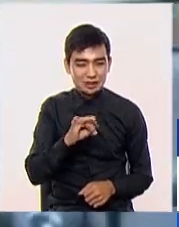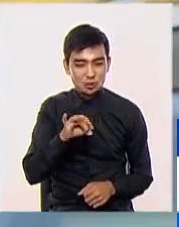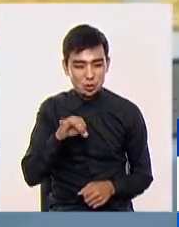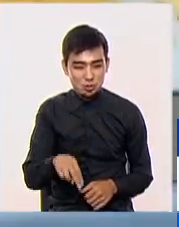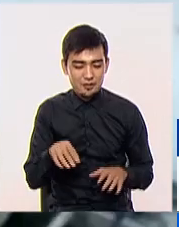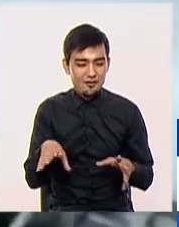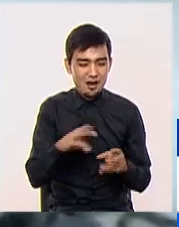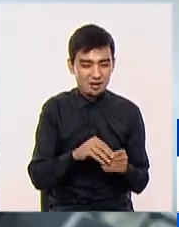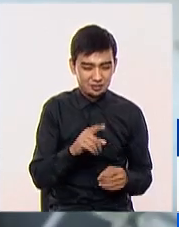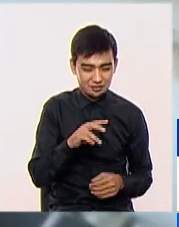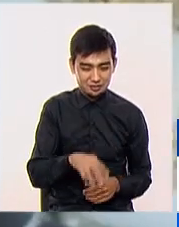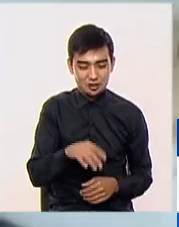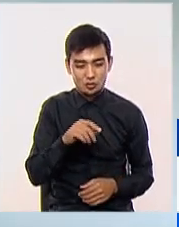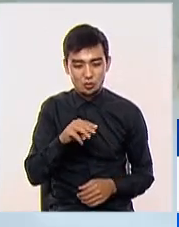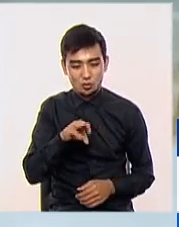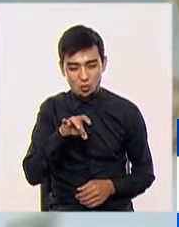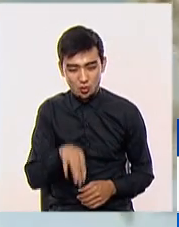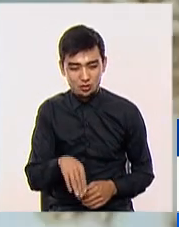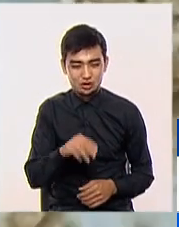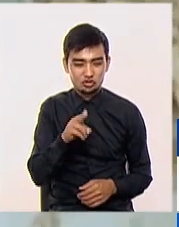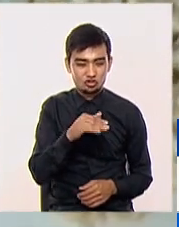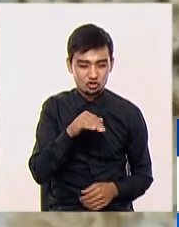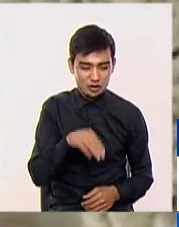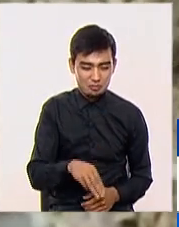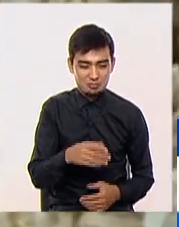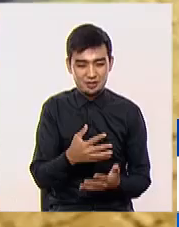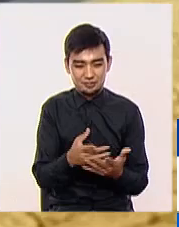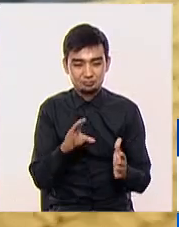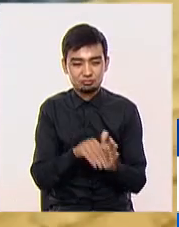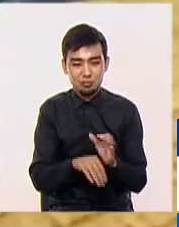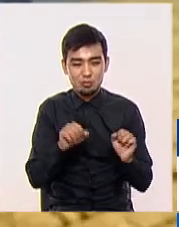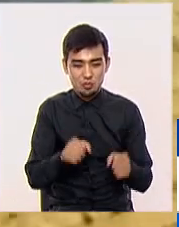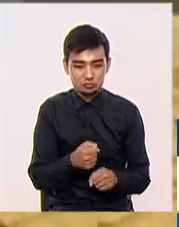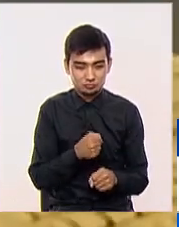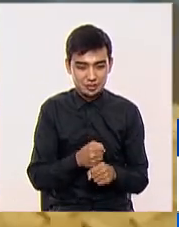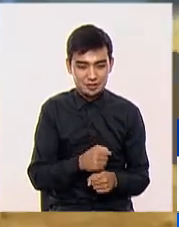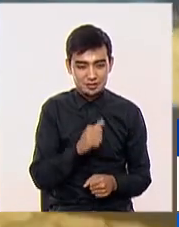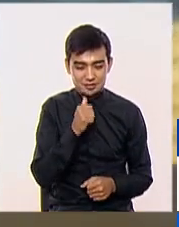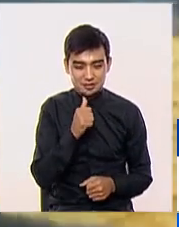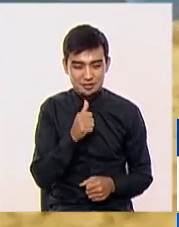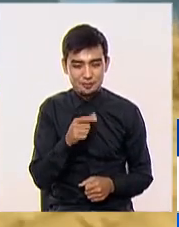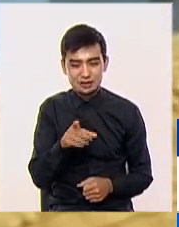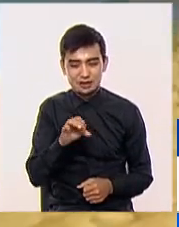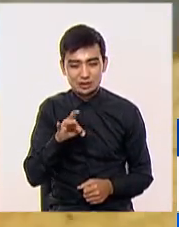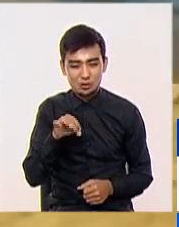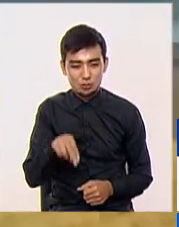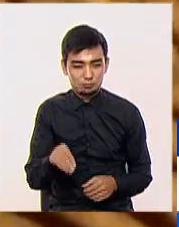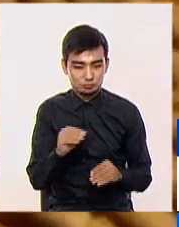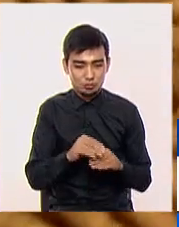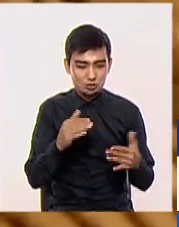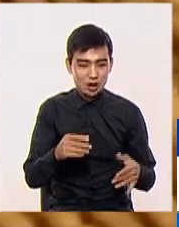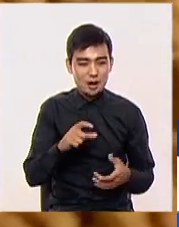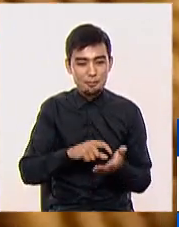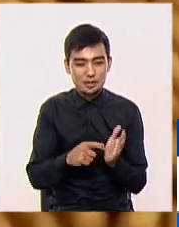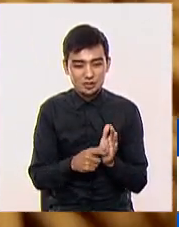Торты, булочки, джемы и крема, зубная выпечка и даже соусы. В эти продукты можно без риска добавить сироп. А вот, например, в песочном